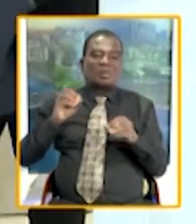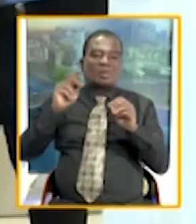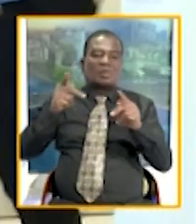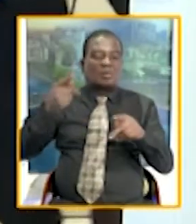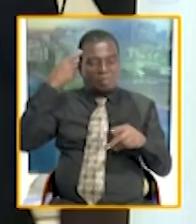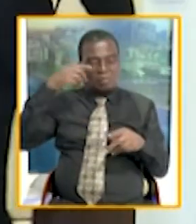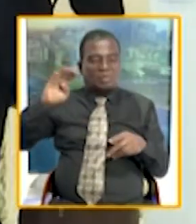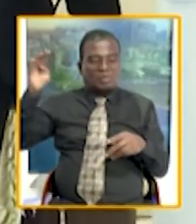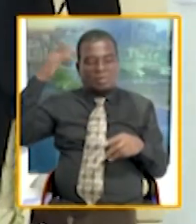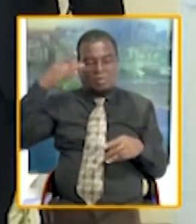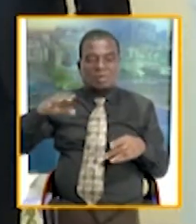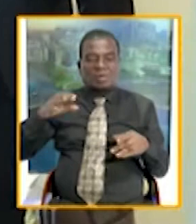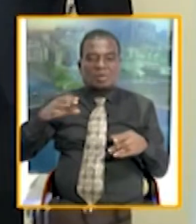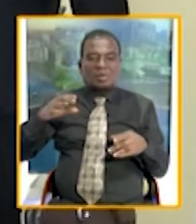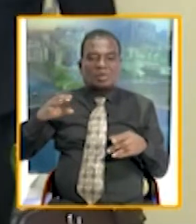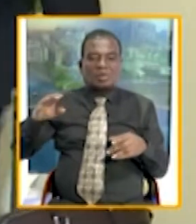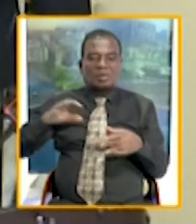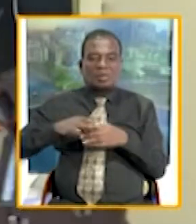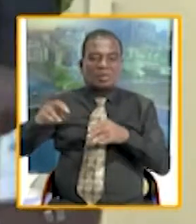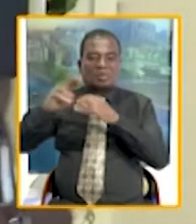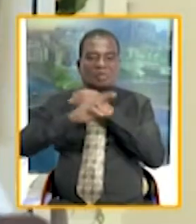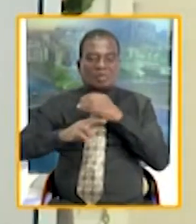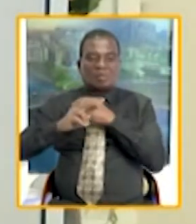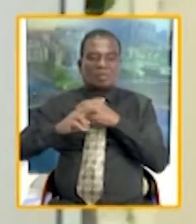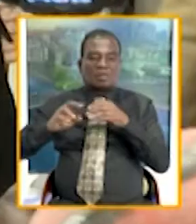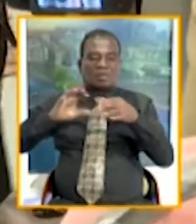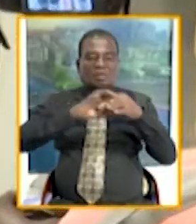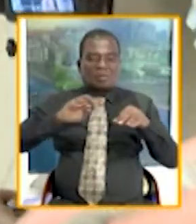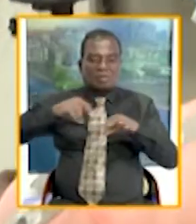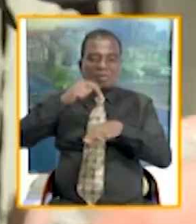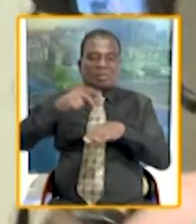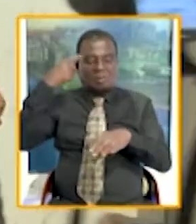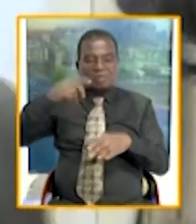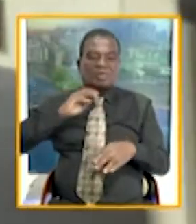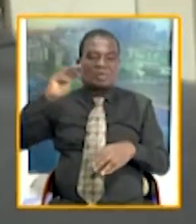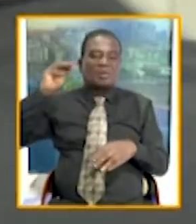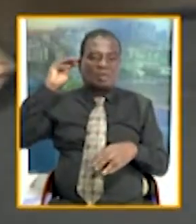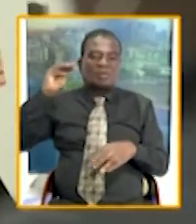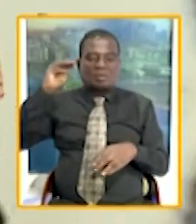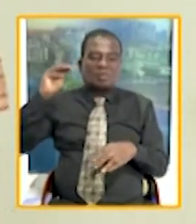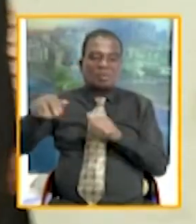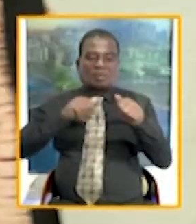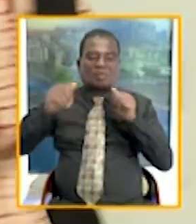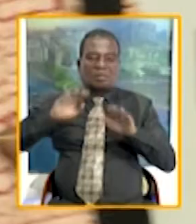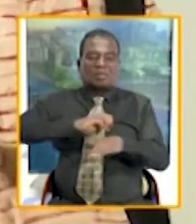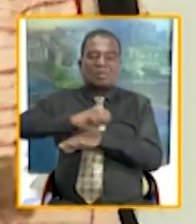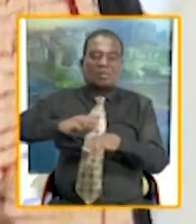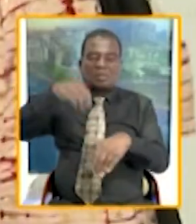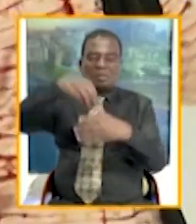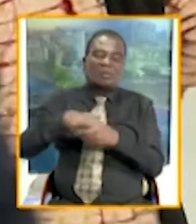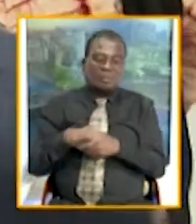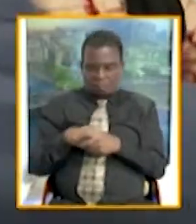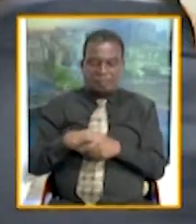le ministre de la Réconciliation nationale, Kwadio Konan-Bétain, de lancer un message fort aux acteurs engagés dans les